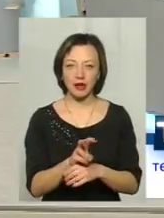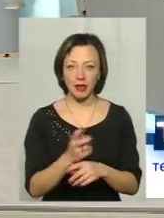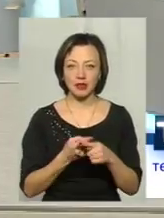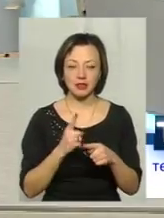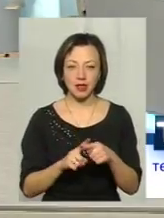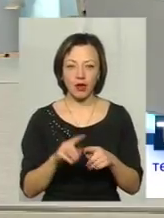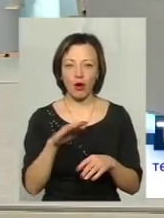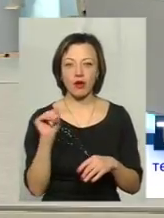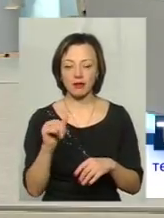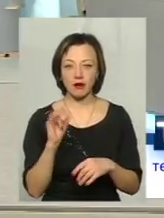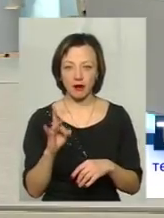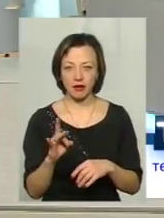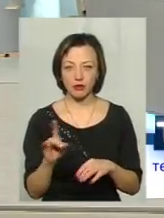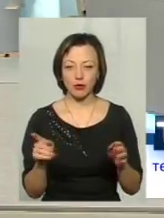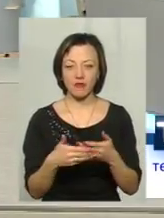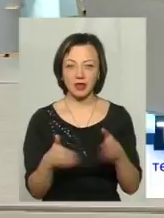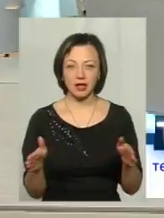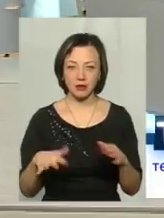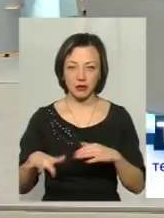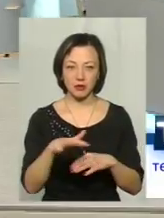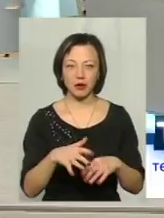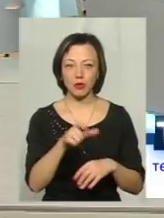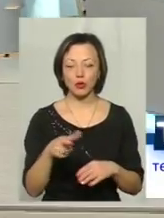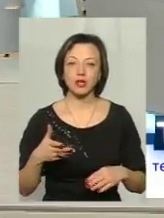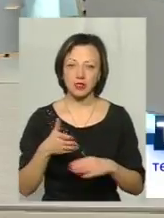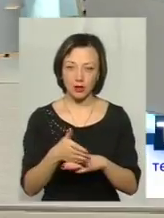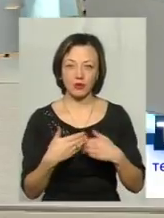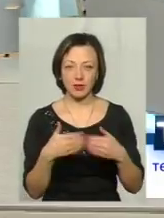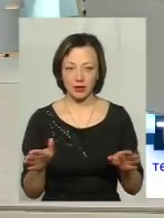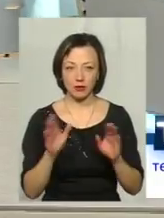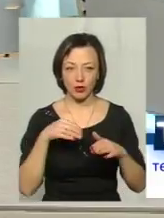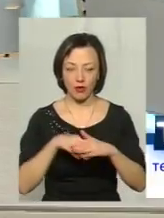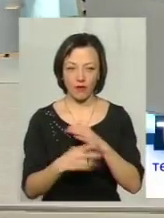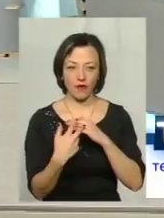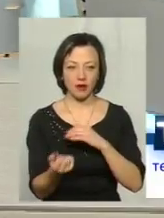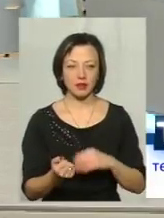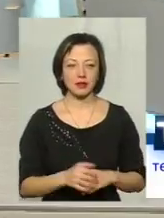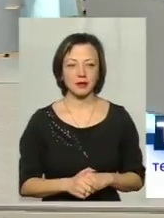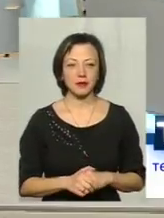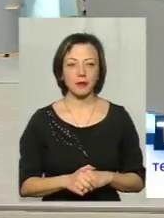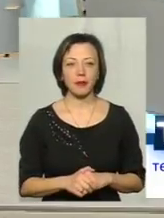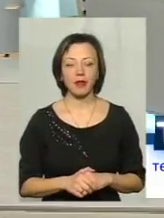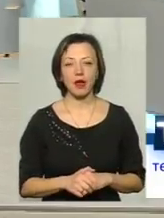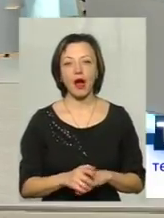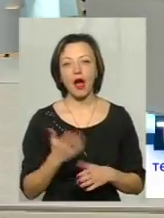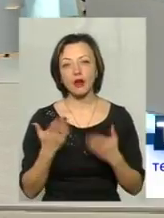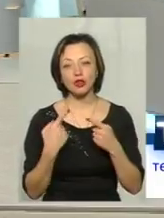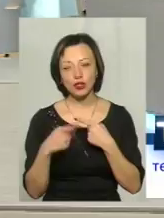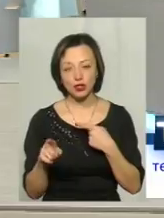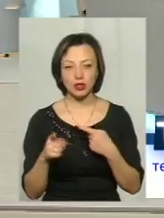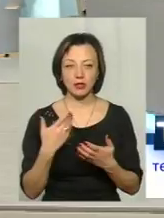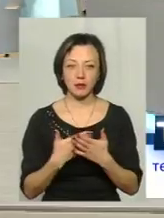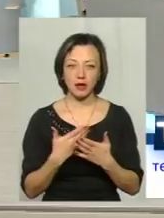цей орендар, щоб відкрити приміщення. Там люди зайдуть, відкриють і будуть ховатися. Альтернативу має надати, якщо